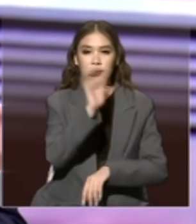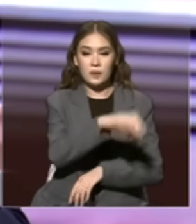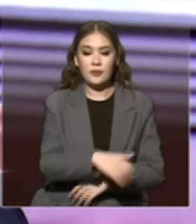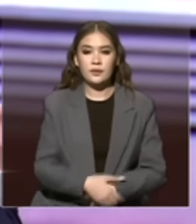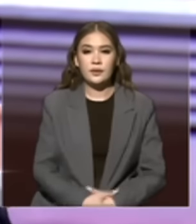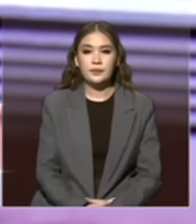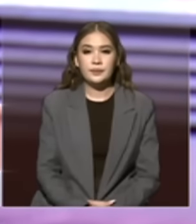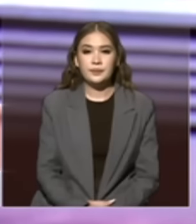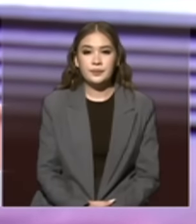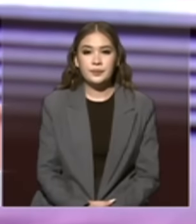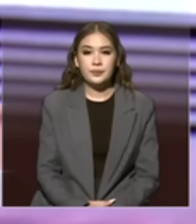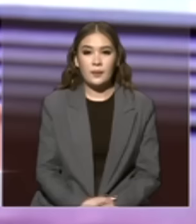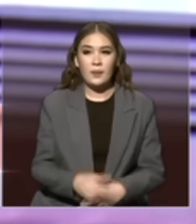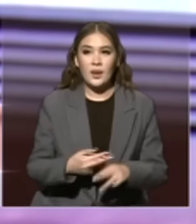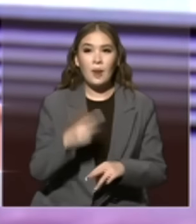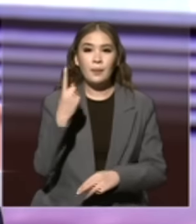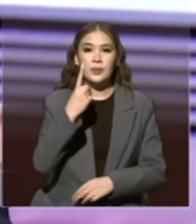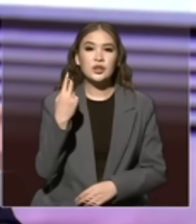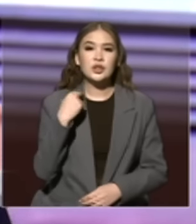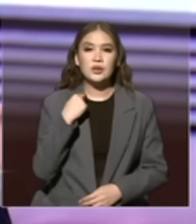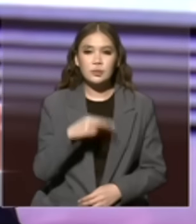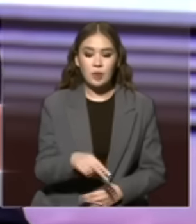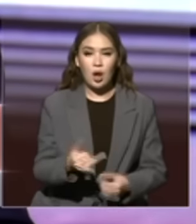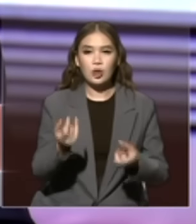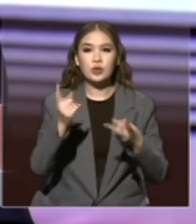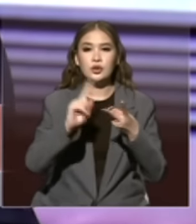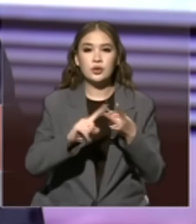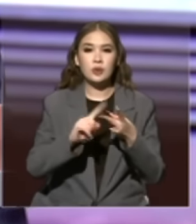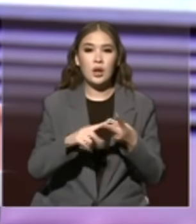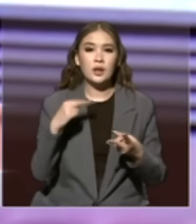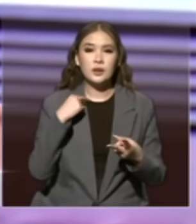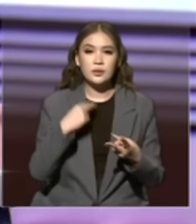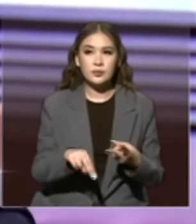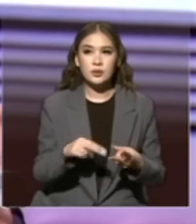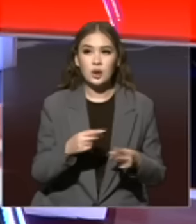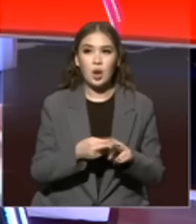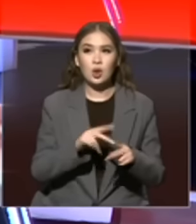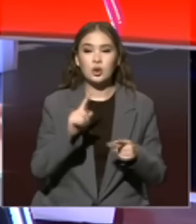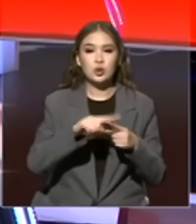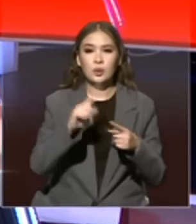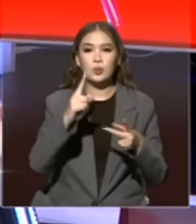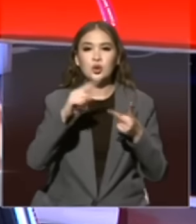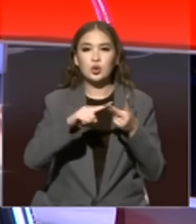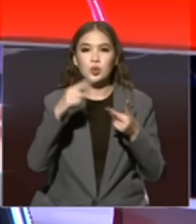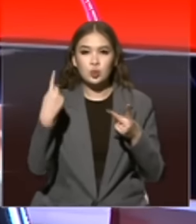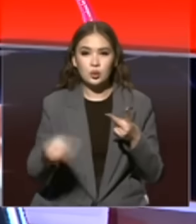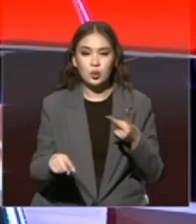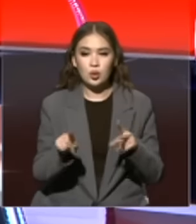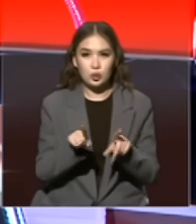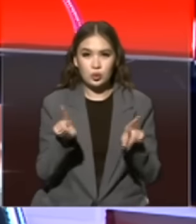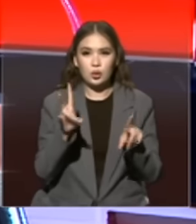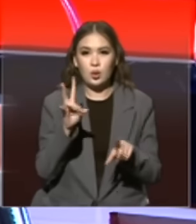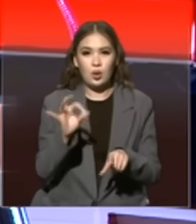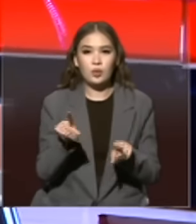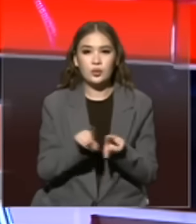бұл бірінші қылмыс жасаған былай тұрсын, екінші рет тағы да жасап отыр. Ондай емес, басқа, бірақ қылмыс жасады.